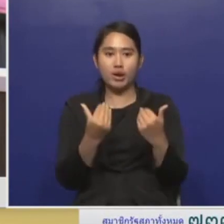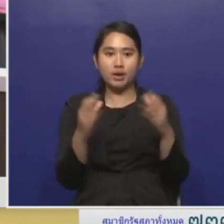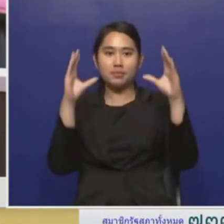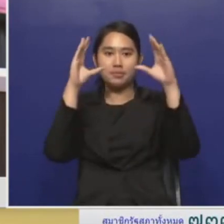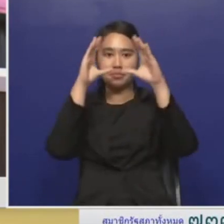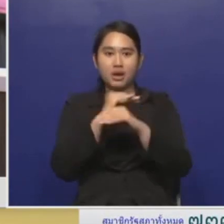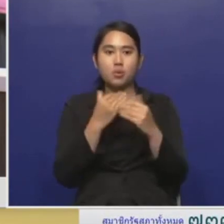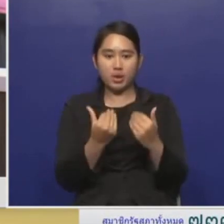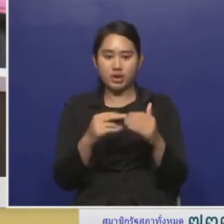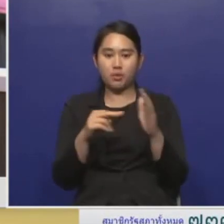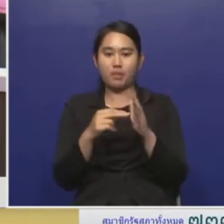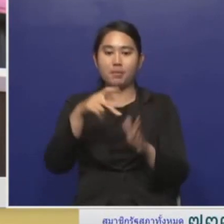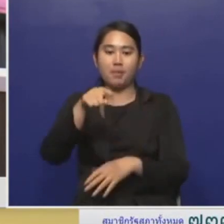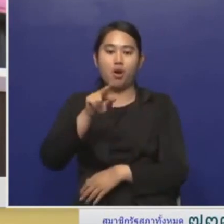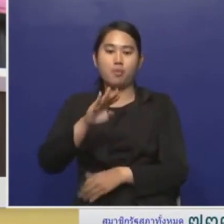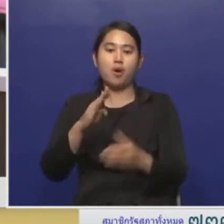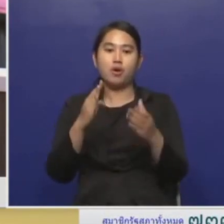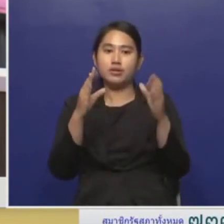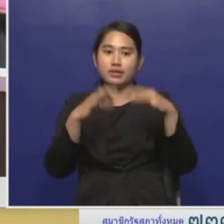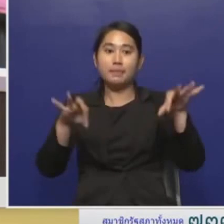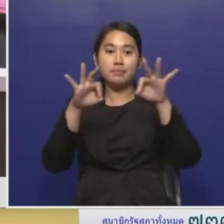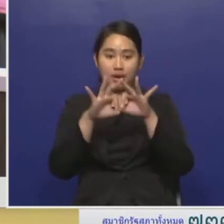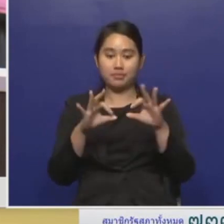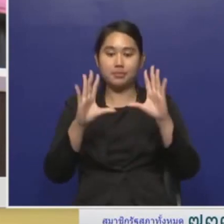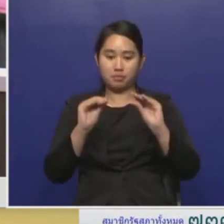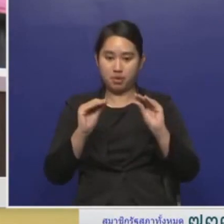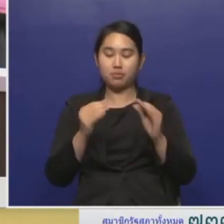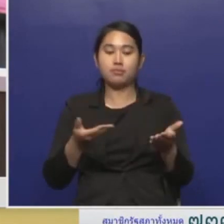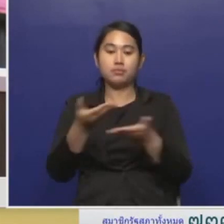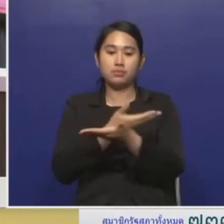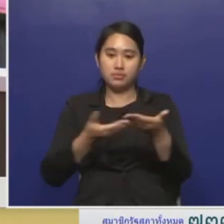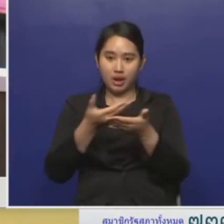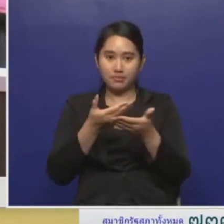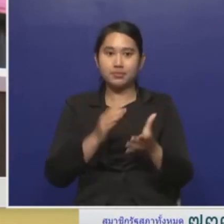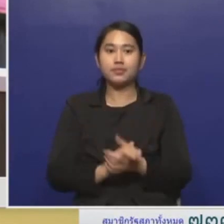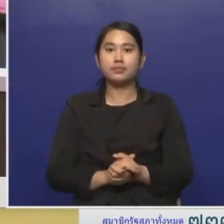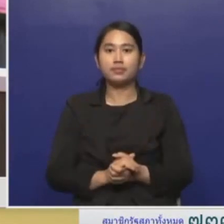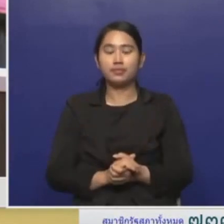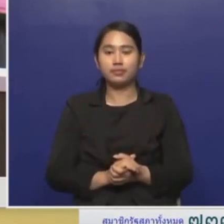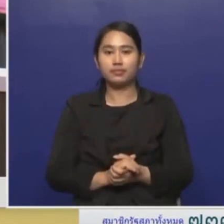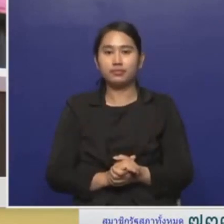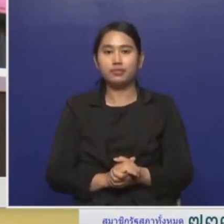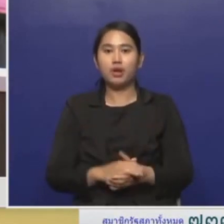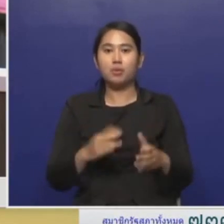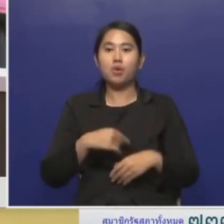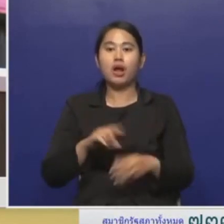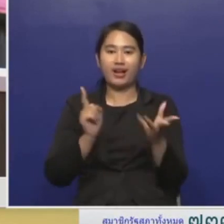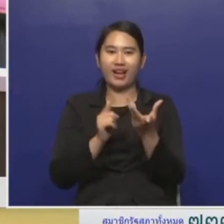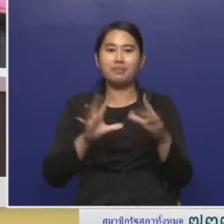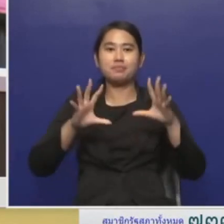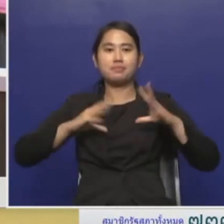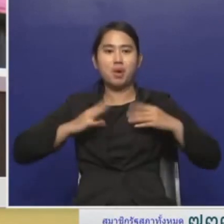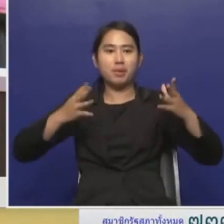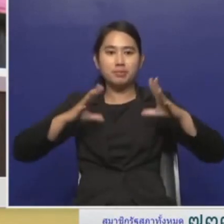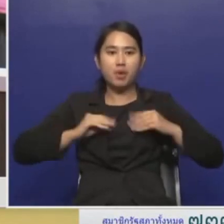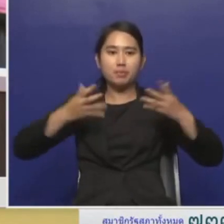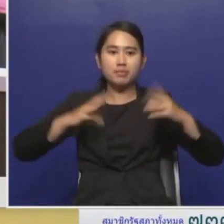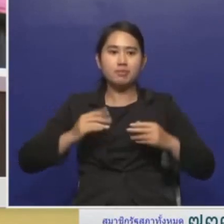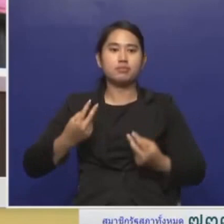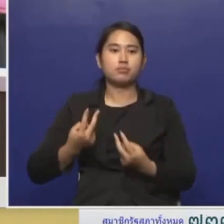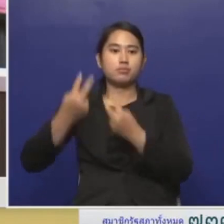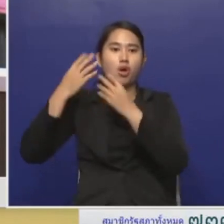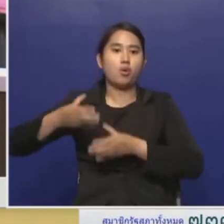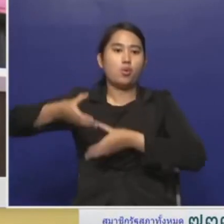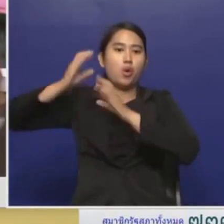านรางพระบ vàสึงมคามสำคันBถ้เกดวเราจะใช้วิธีการไม่ยอมรบในผลคแนนแล้็ย้อนไปย้อนมา